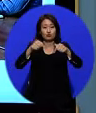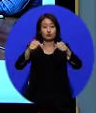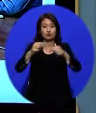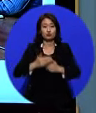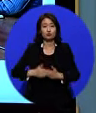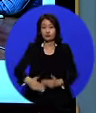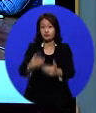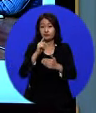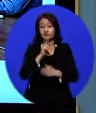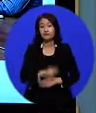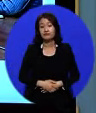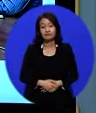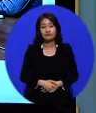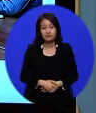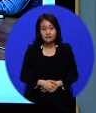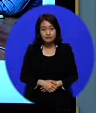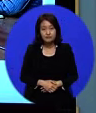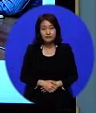과정이에요.